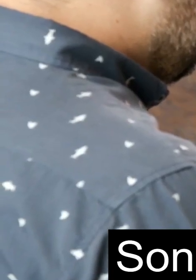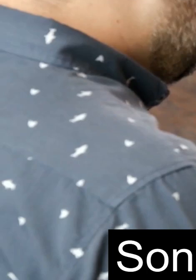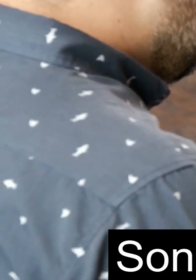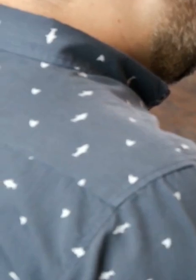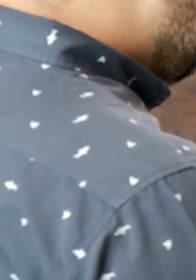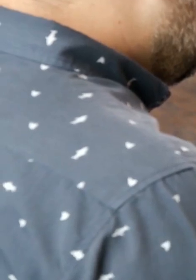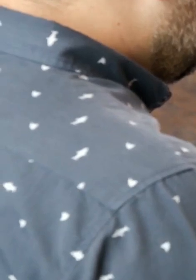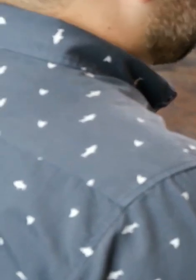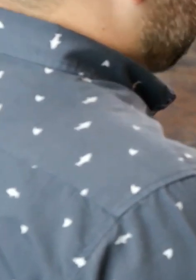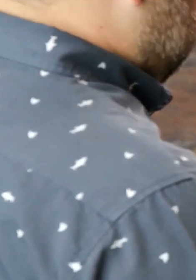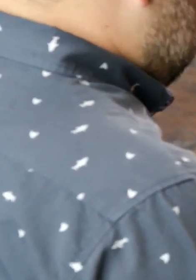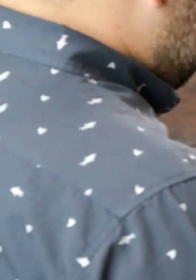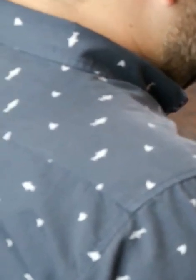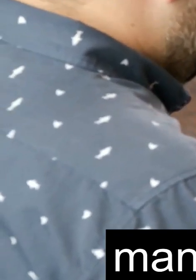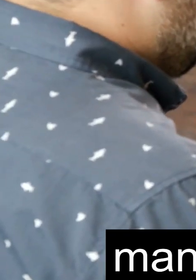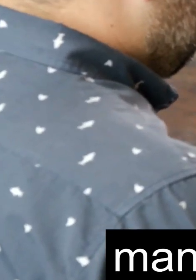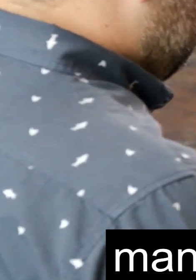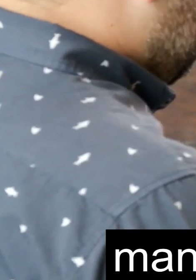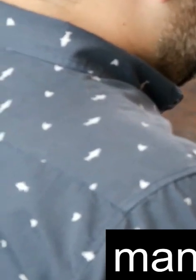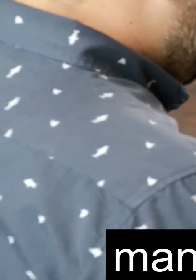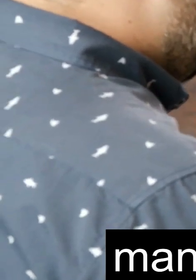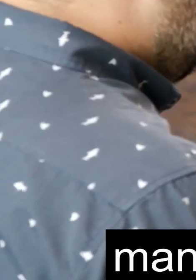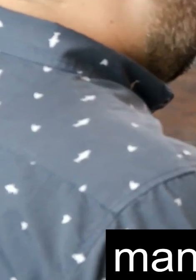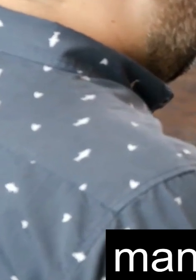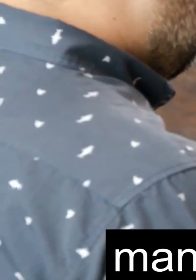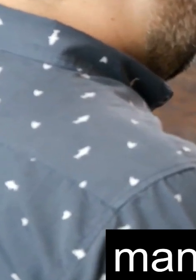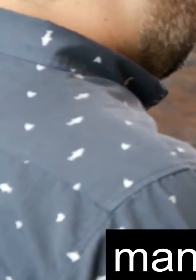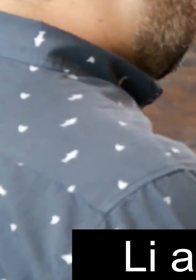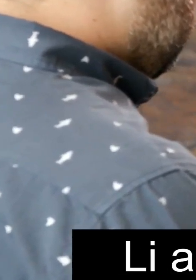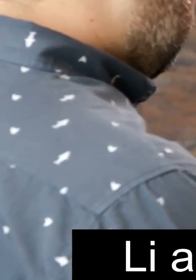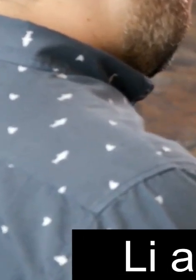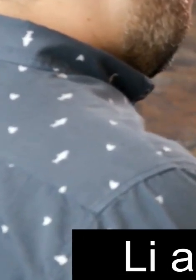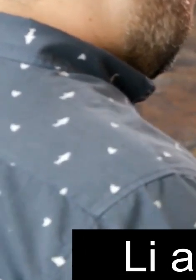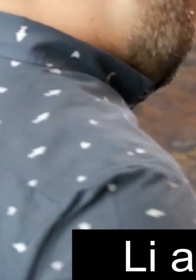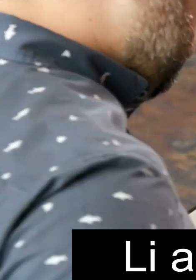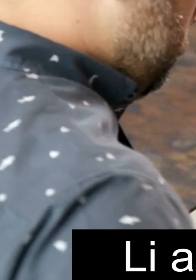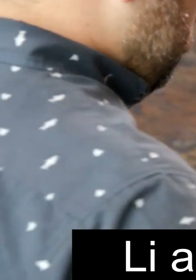provide andet War MS